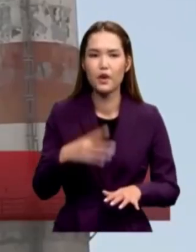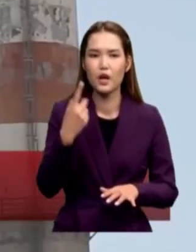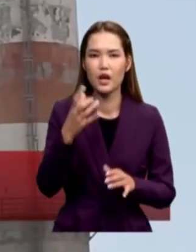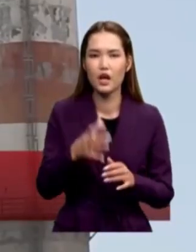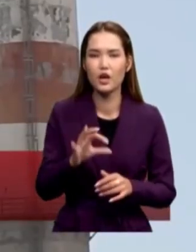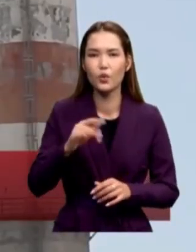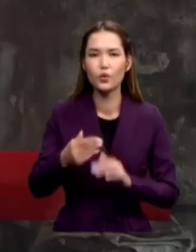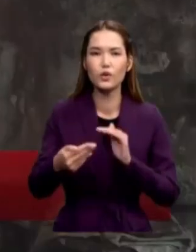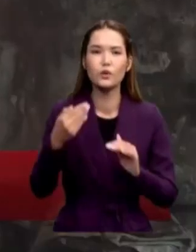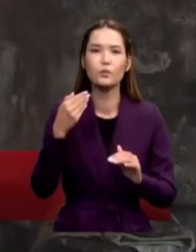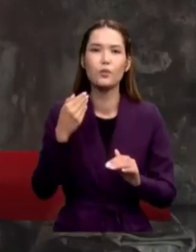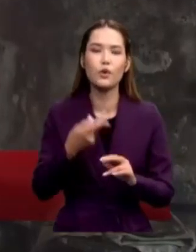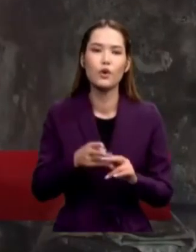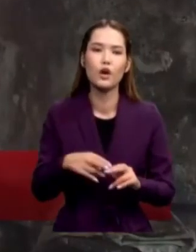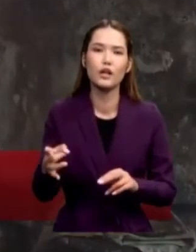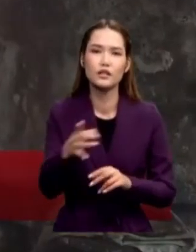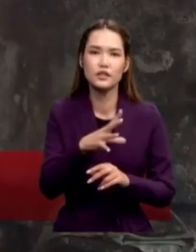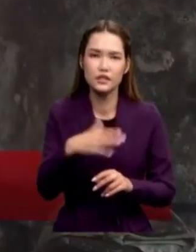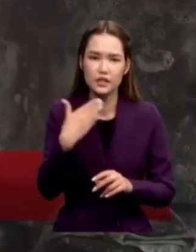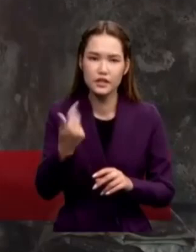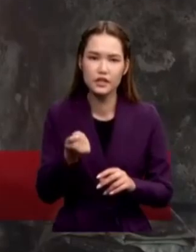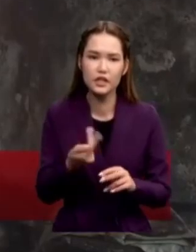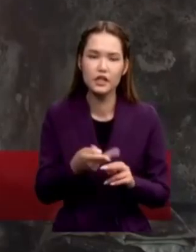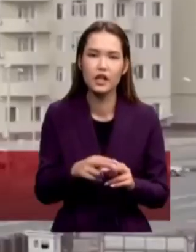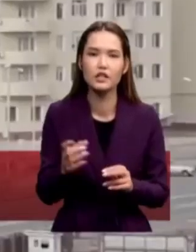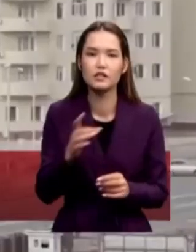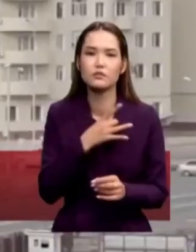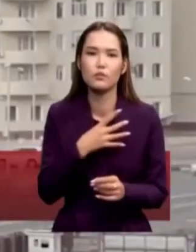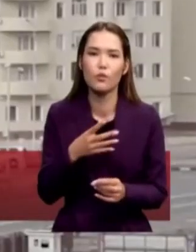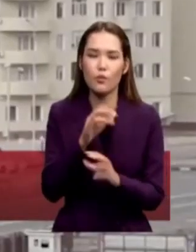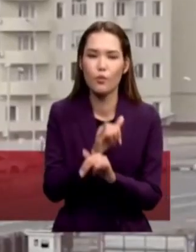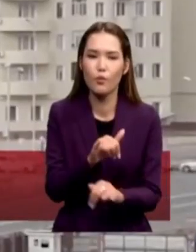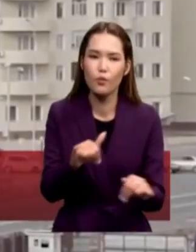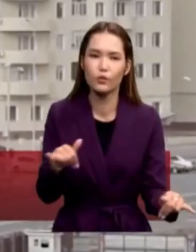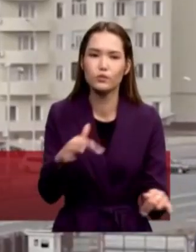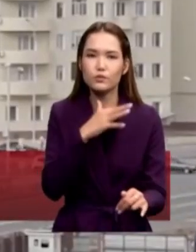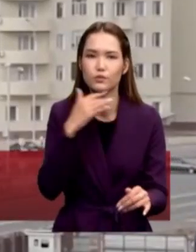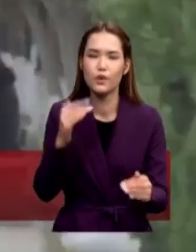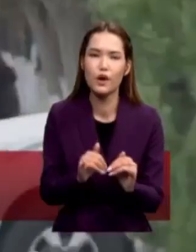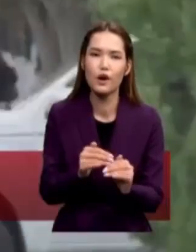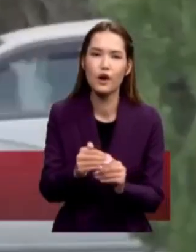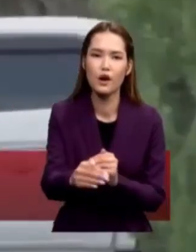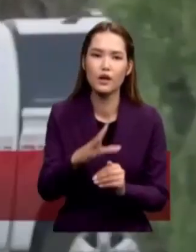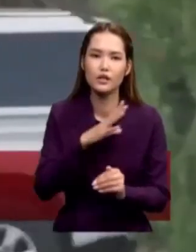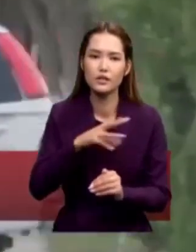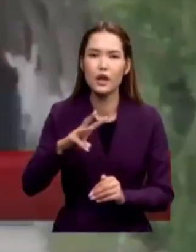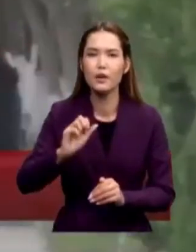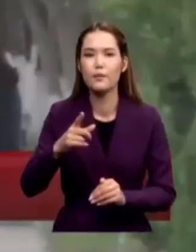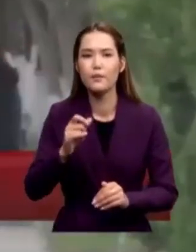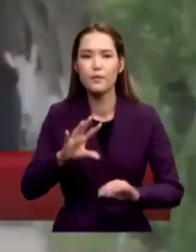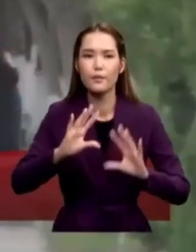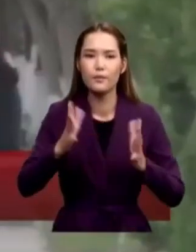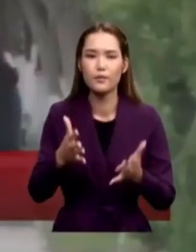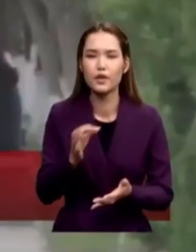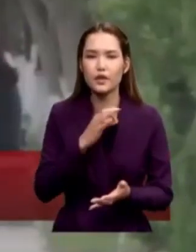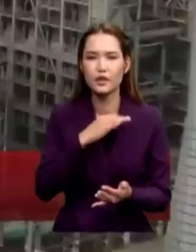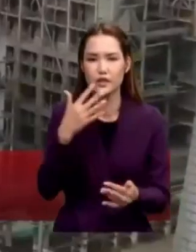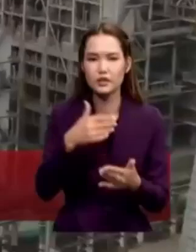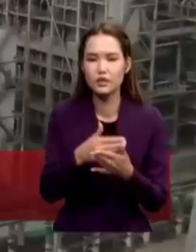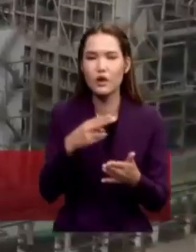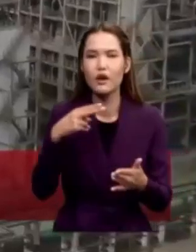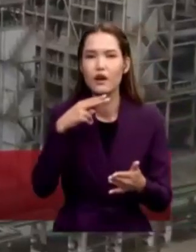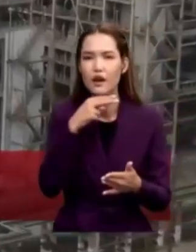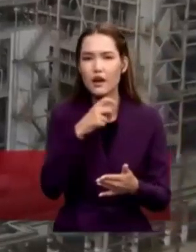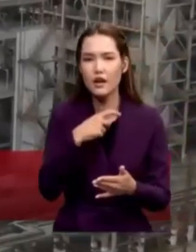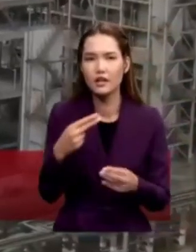июля, вышла за рамки региона и приобрела республиканский масштаб. Блэкаут в Мангистауской области прежде всего ударил по экономике